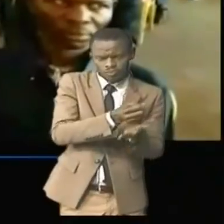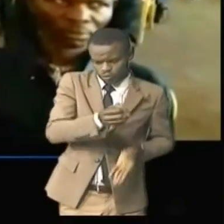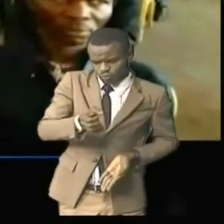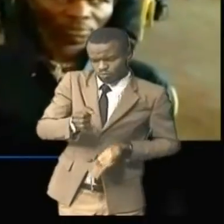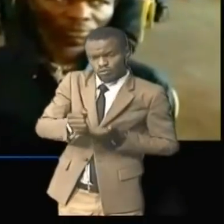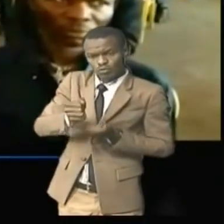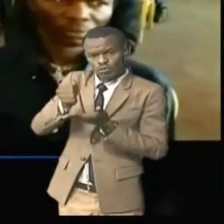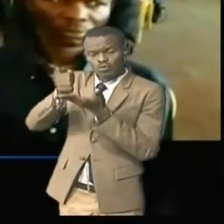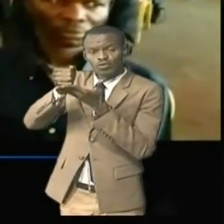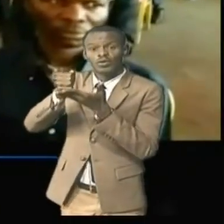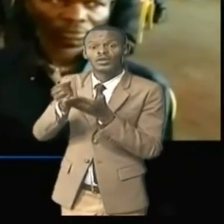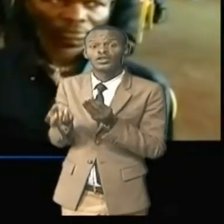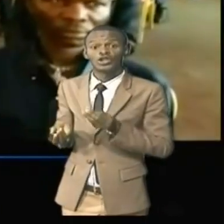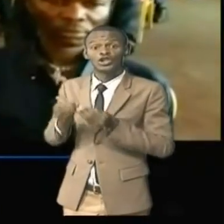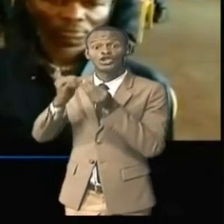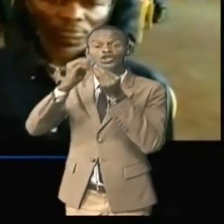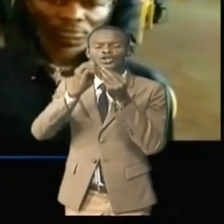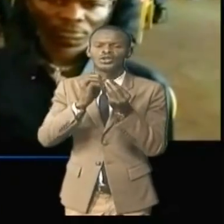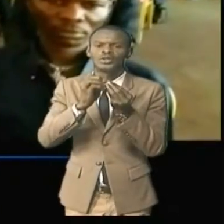à